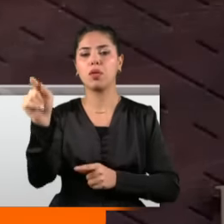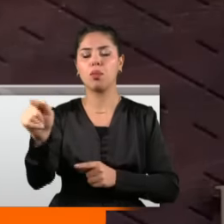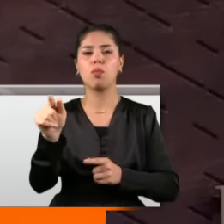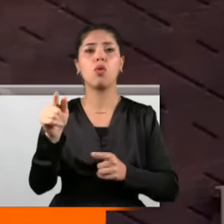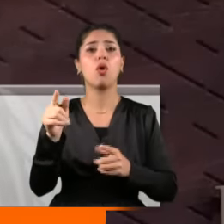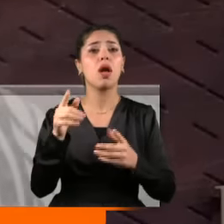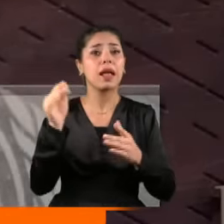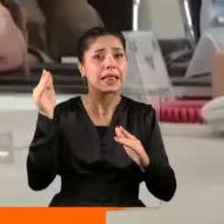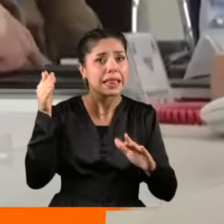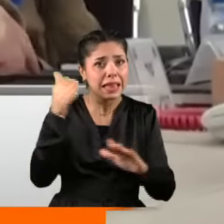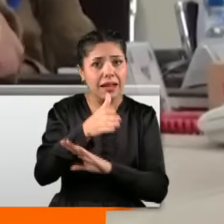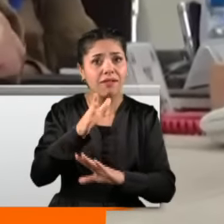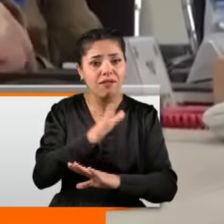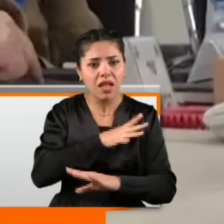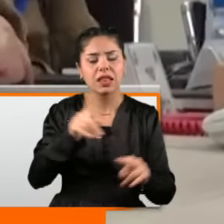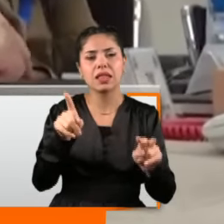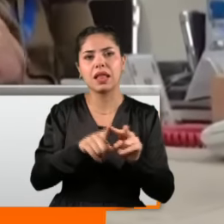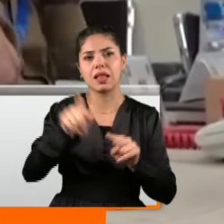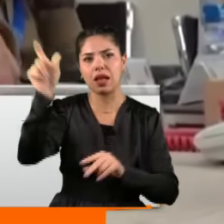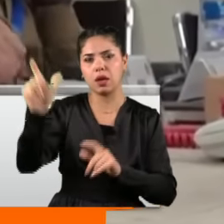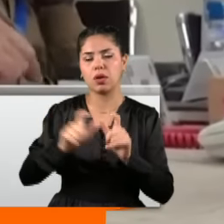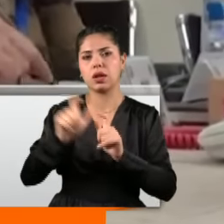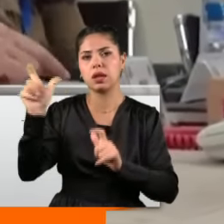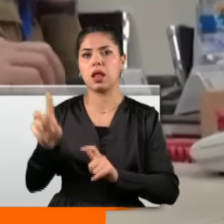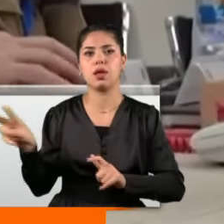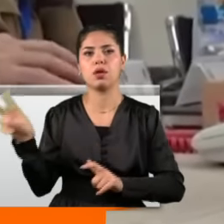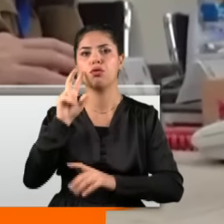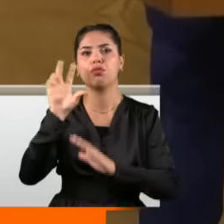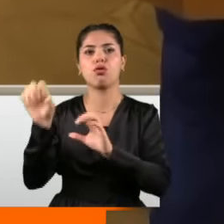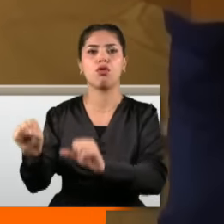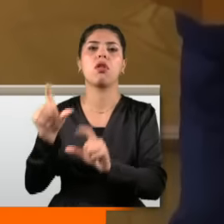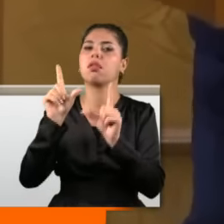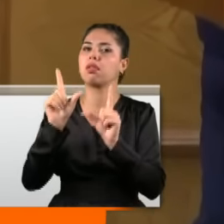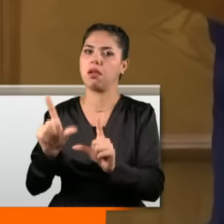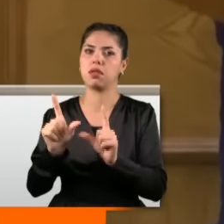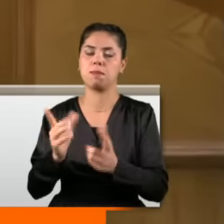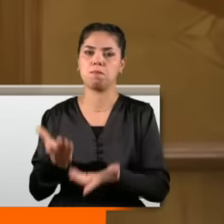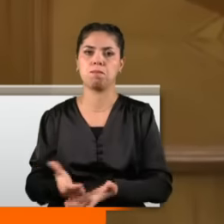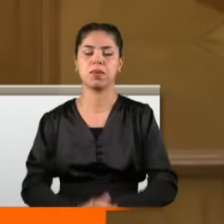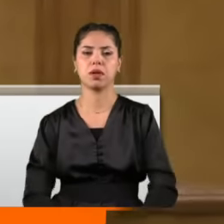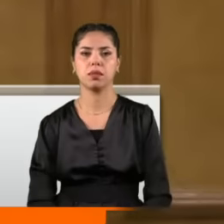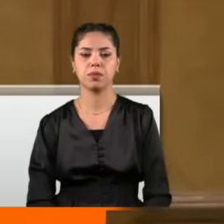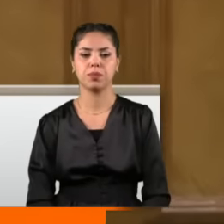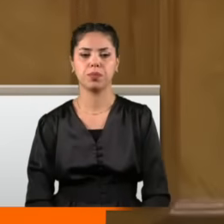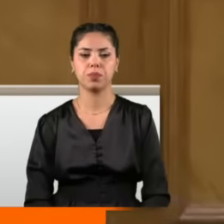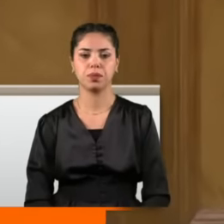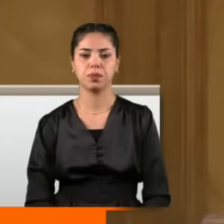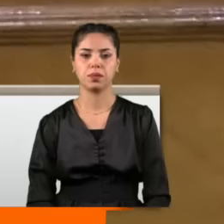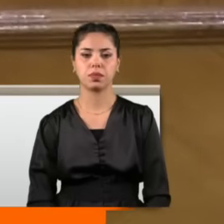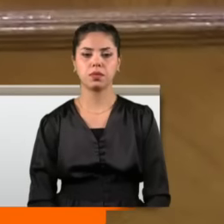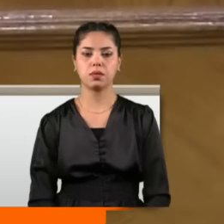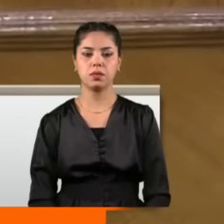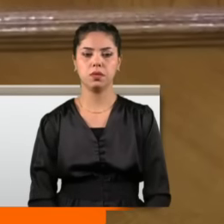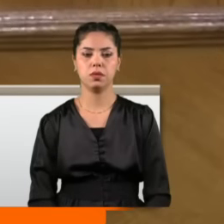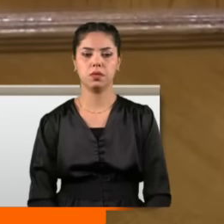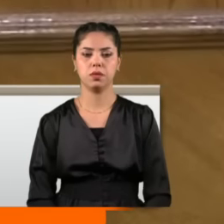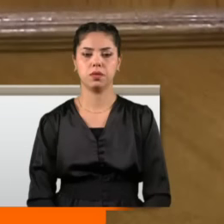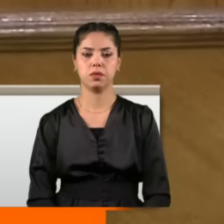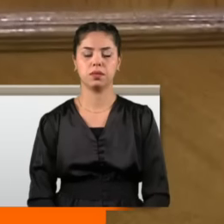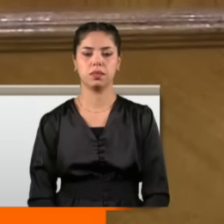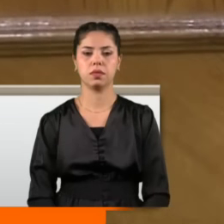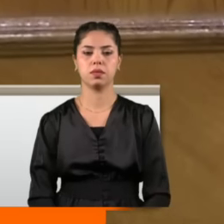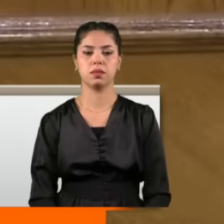sınırlarına girdikleri an Netanyahu ve Gallant'ın gözaltına alınmaları gerekiyor. Bu siyasi bir karar değil. Uluslararası bir